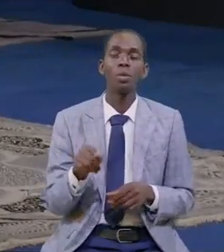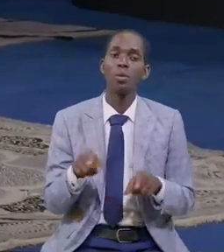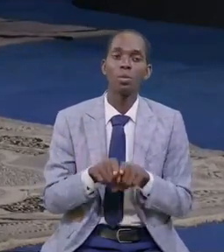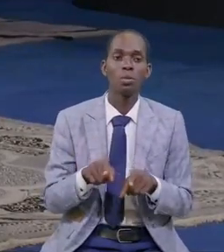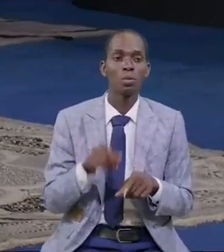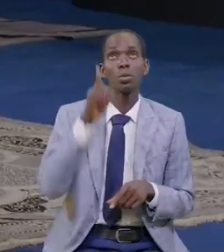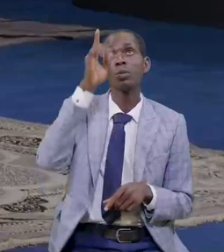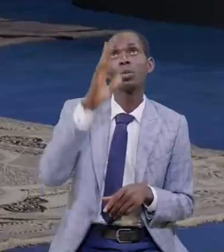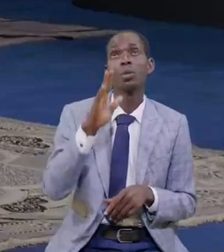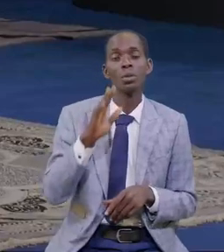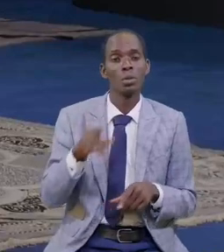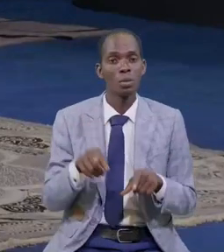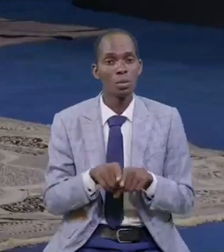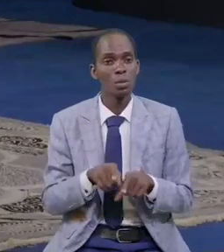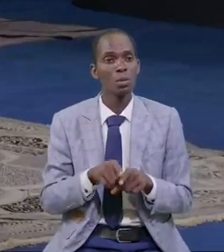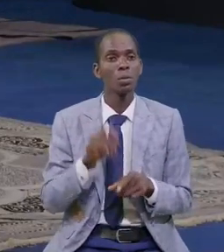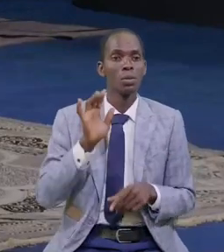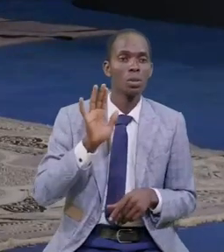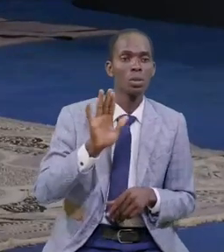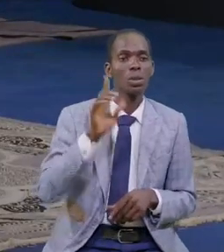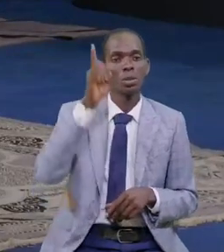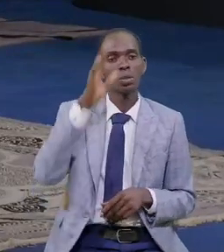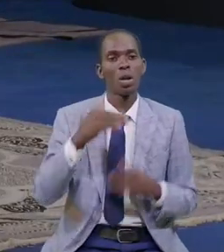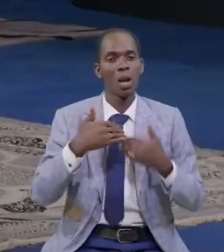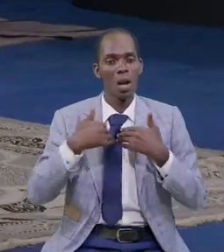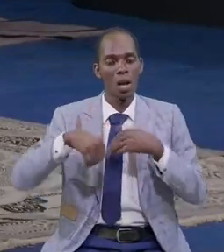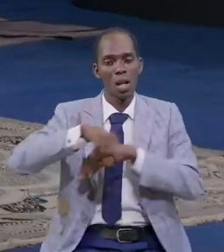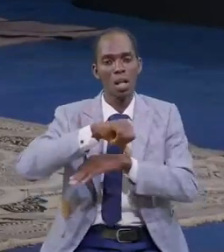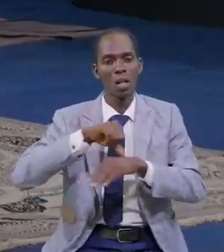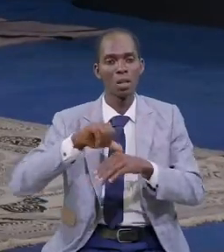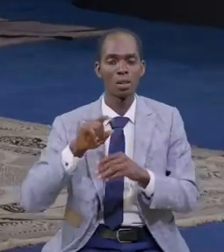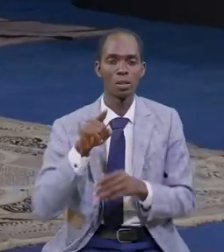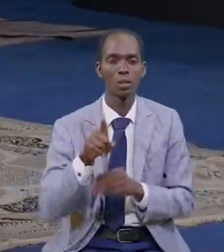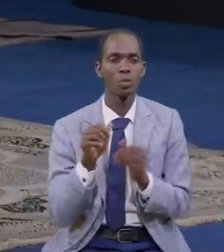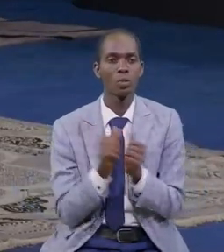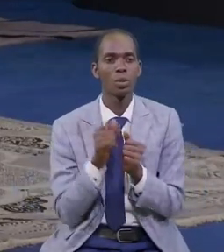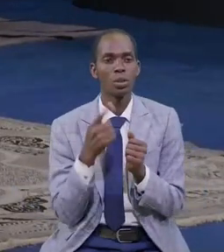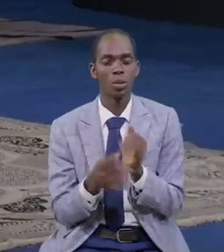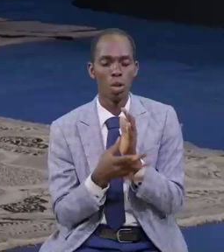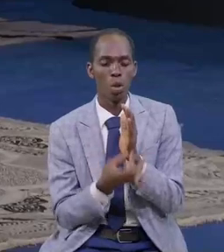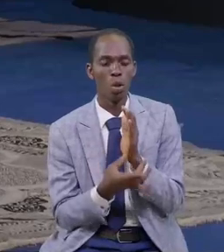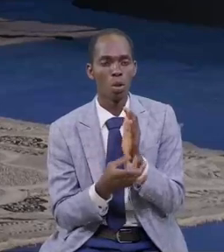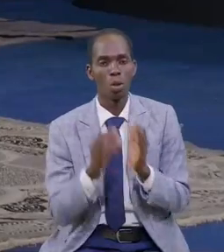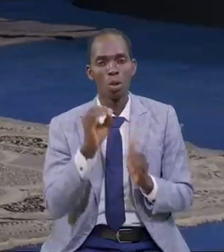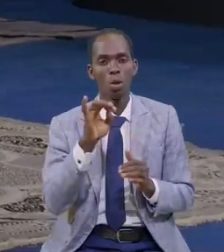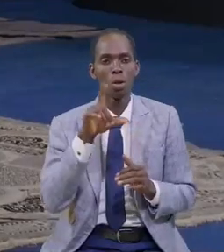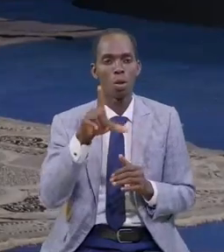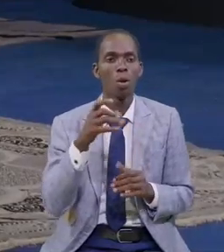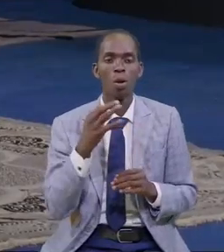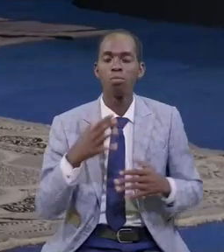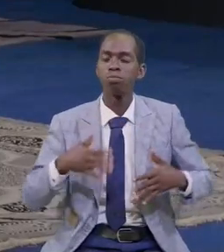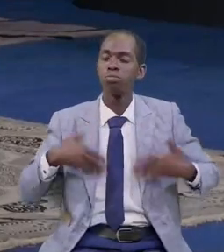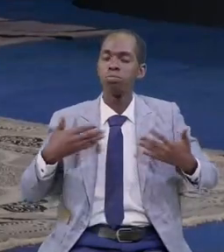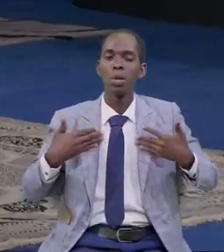c'est pourquoi oh Dieu ton Dieu ta o d'un huile de joie au-dessus de tes